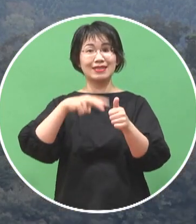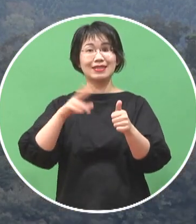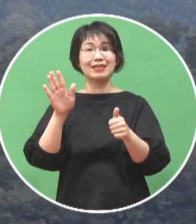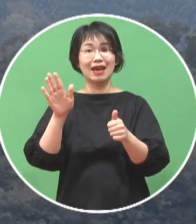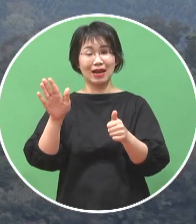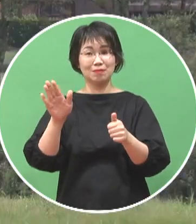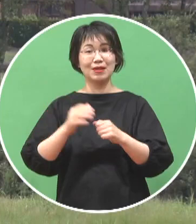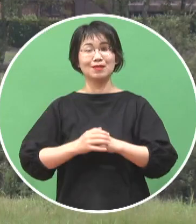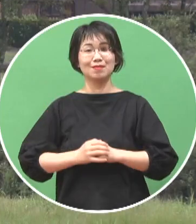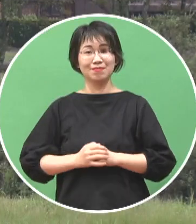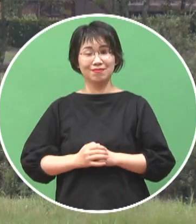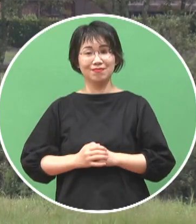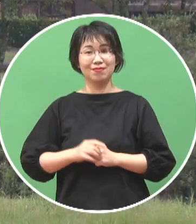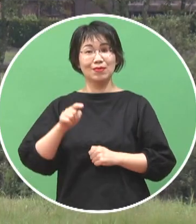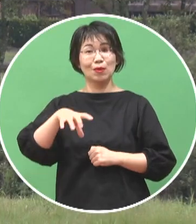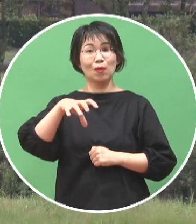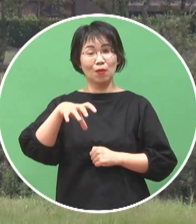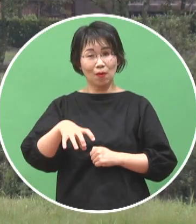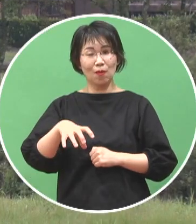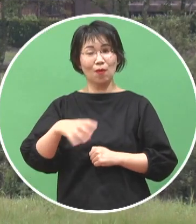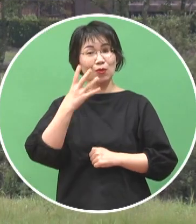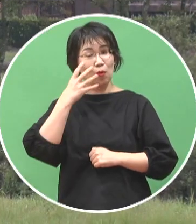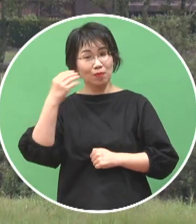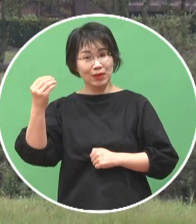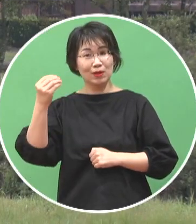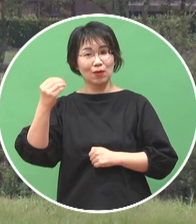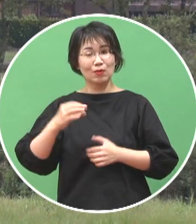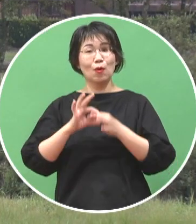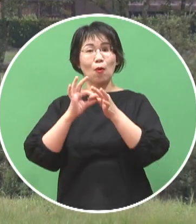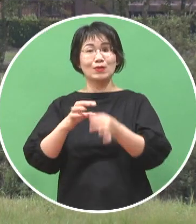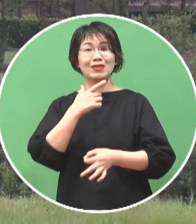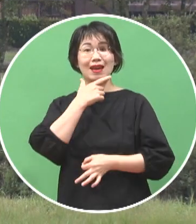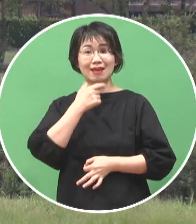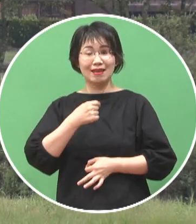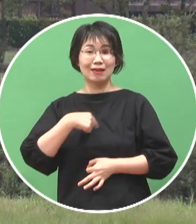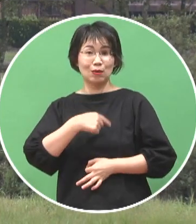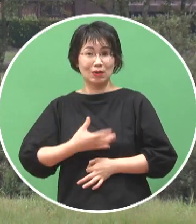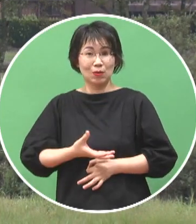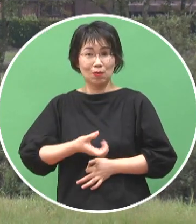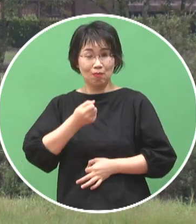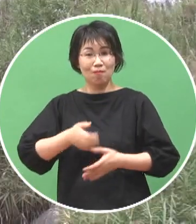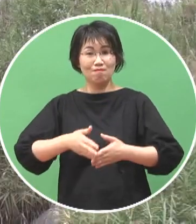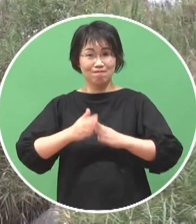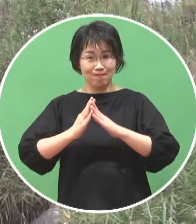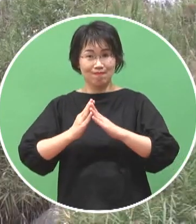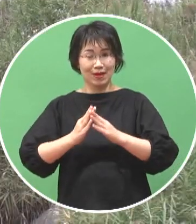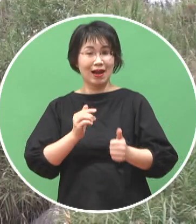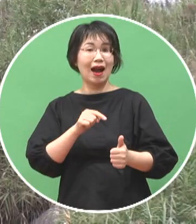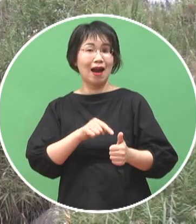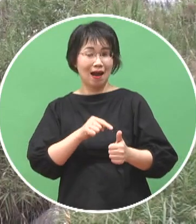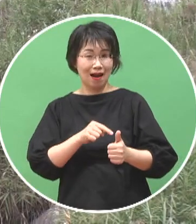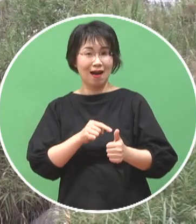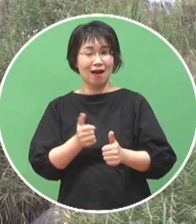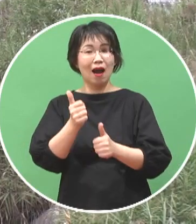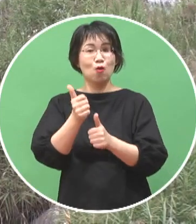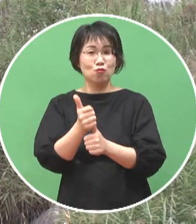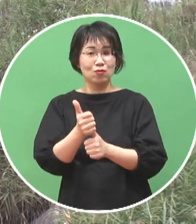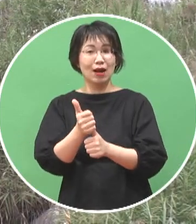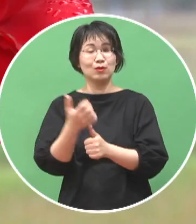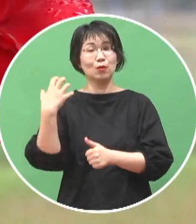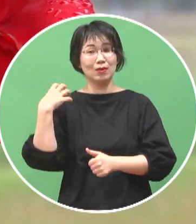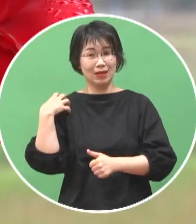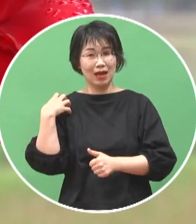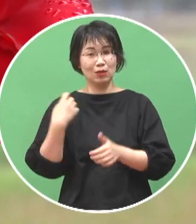そこで ここにしかない魅力を伝えたい、そんな思いから立ち上がったのが柴山さんが副会長を務め